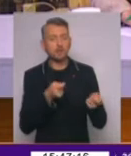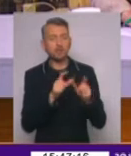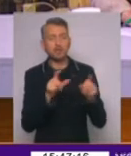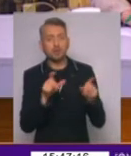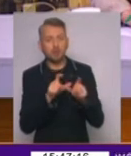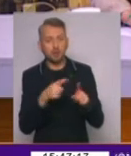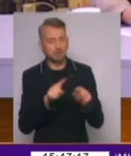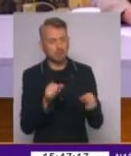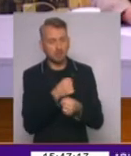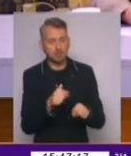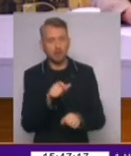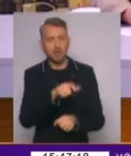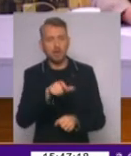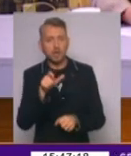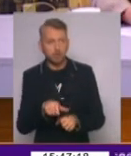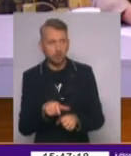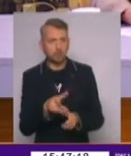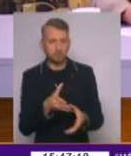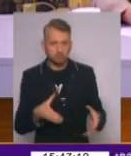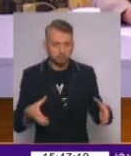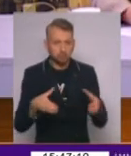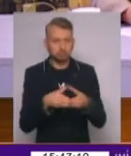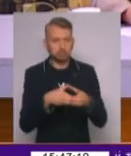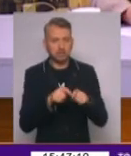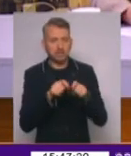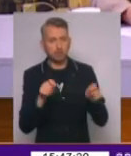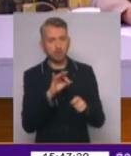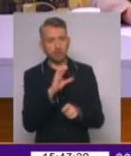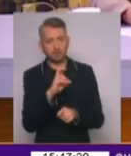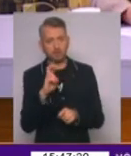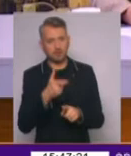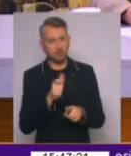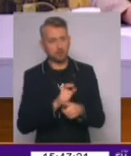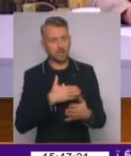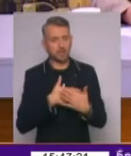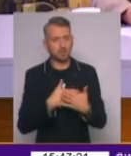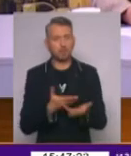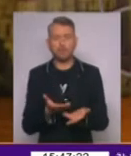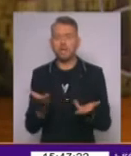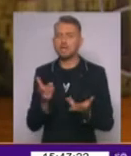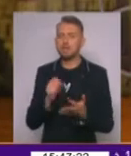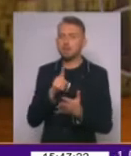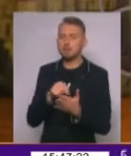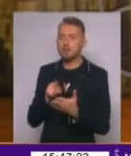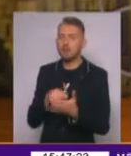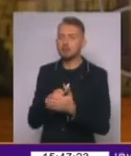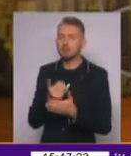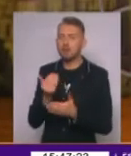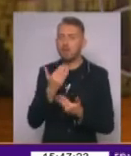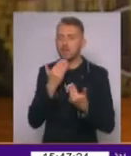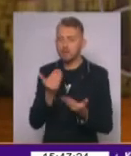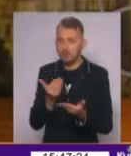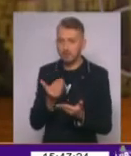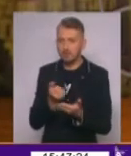стає неможливим, люди все-таки мобілізуються, все-таки створюють ОСББ більш активно. А з якими питаннями до вас звертається, до